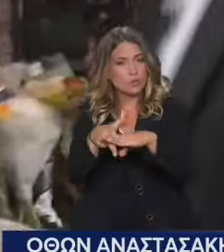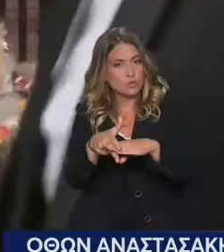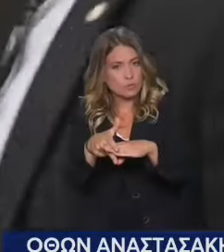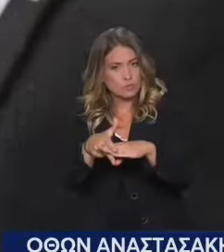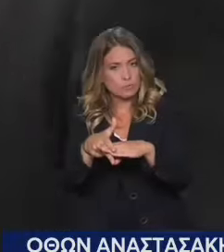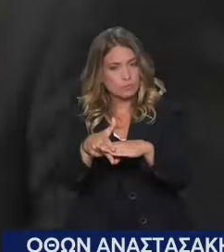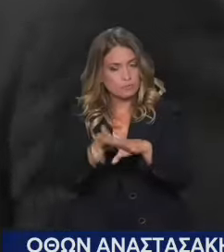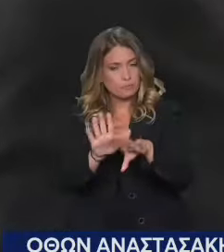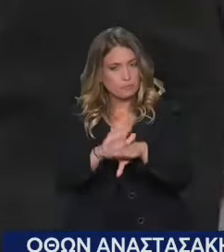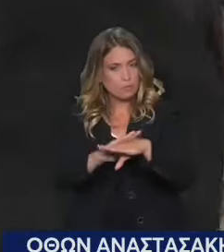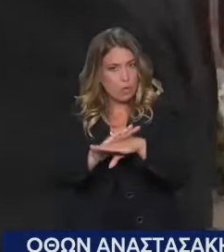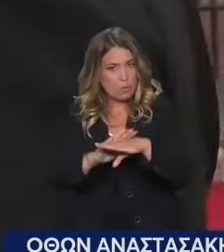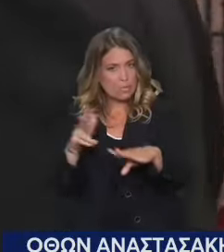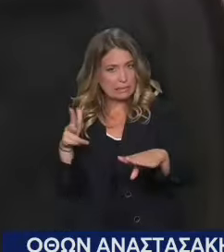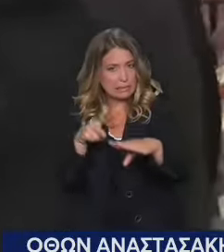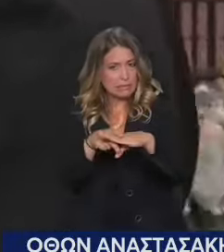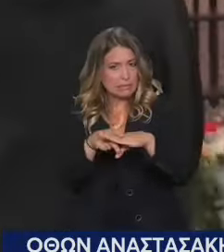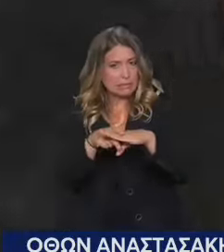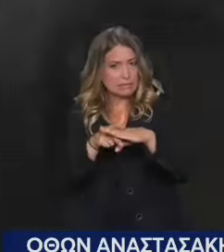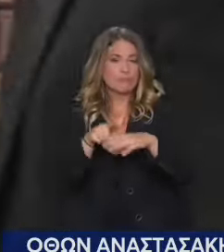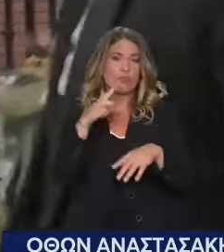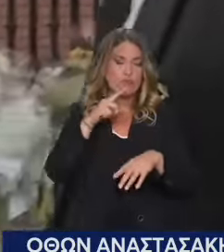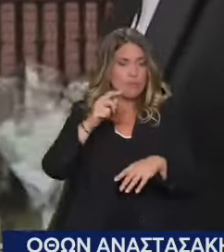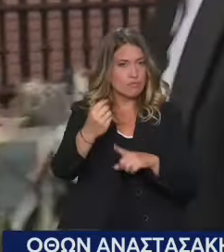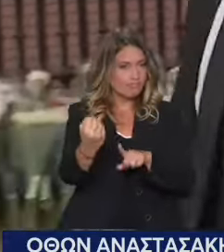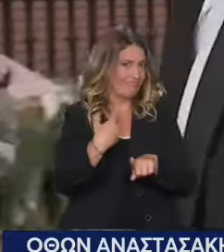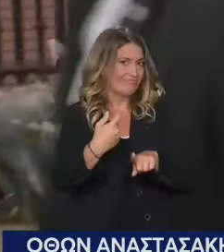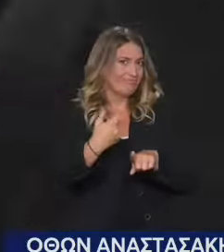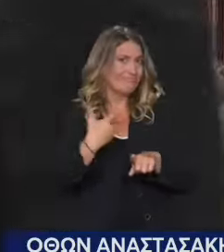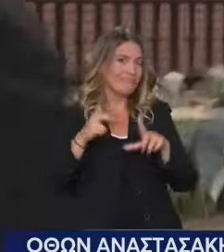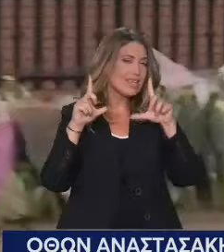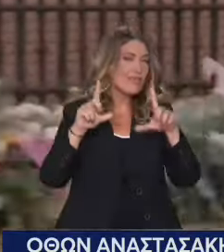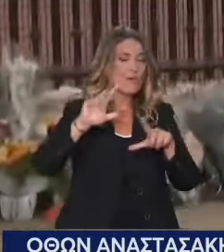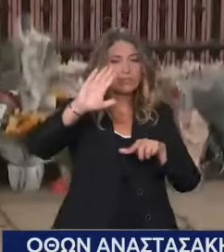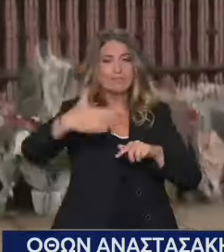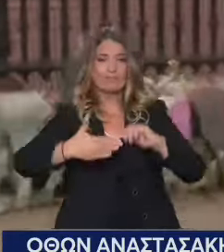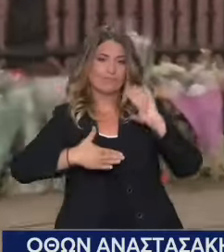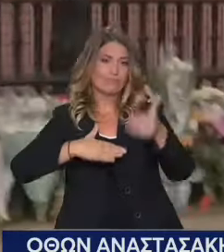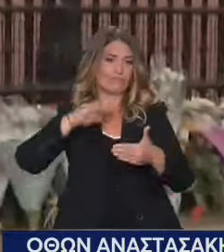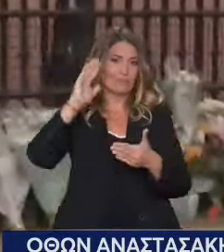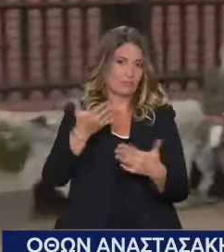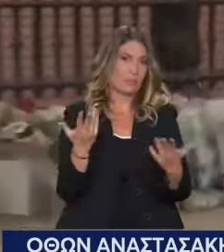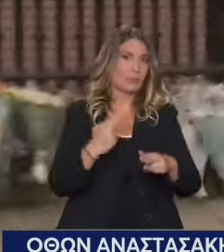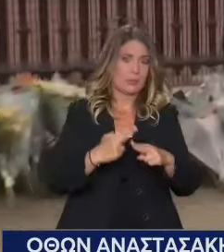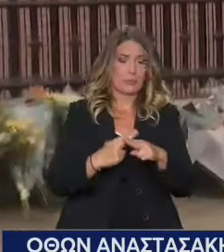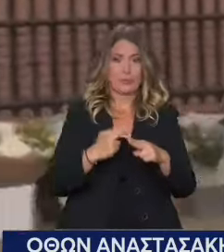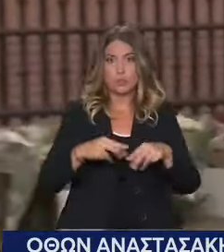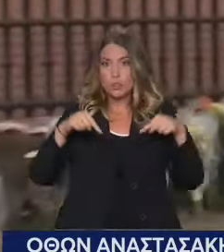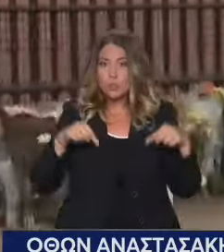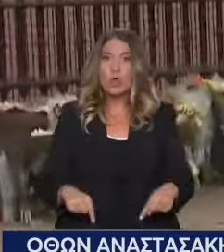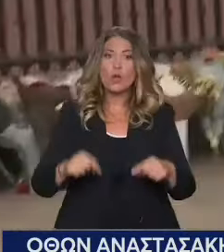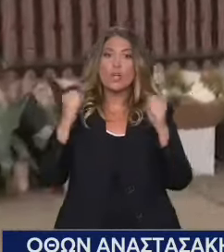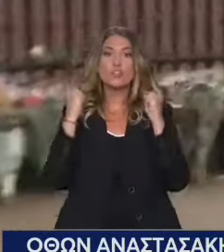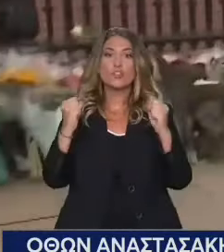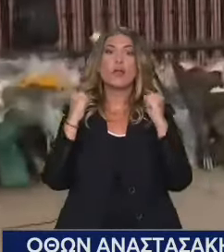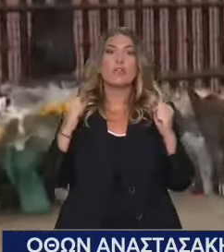μικρή διακοπή, συγγνώμη, γιατί επειδή παίρνουμε συνέχεια πλάνα και εικόνες που έχουν έναν ιδιαίτερο συμβολισμό, βλέπουμε τώρα τη